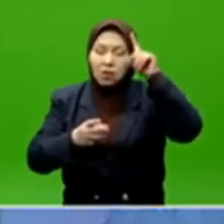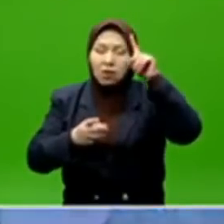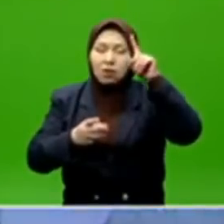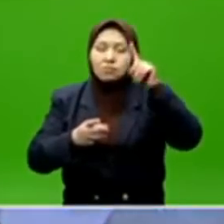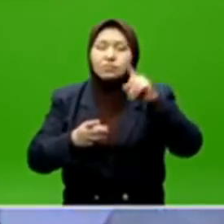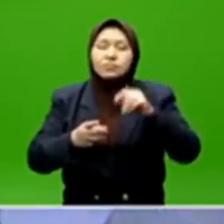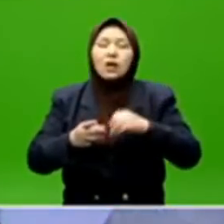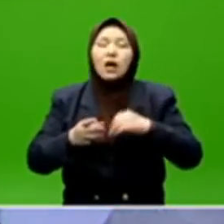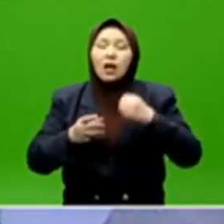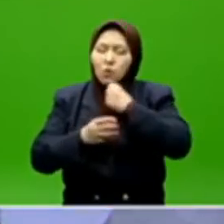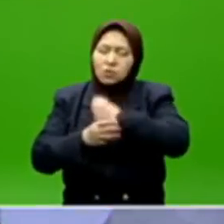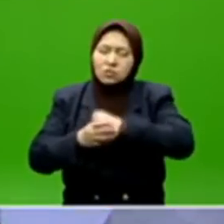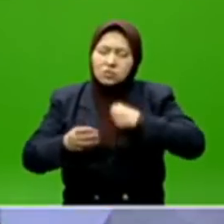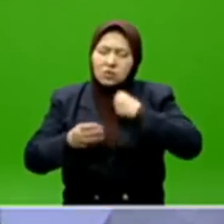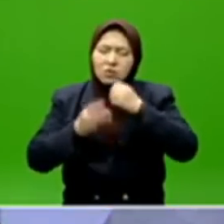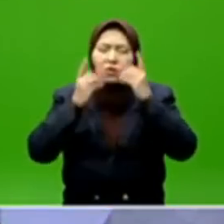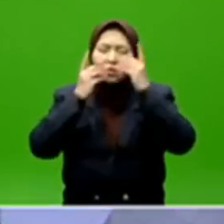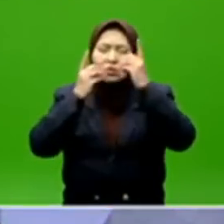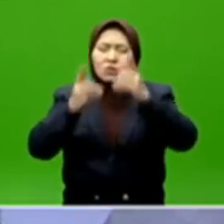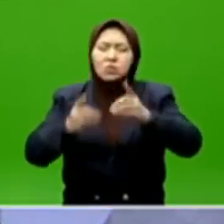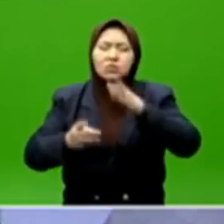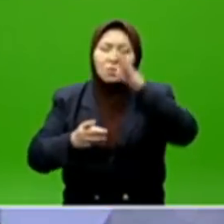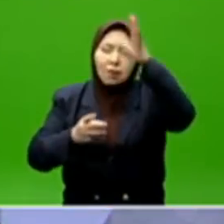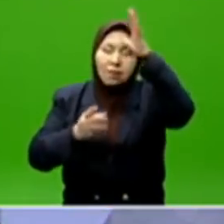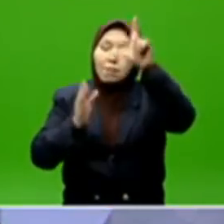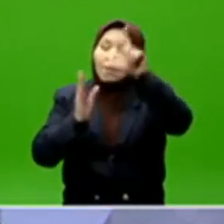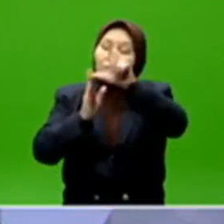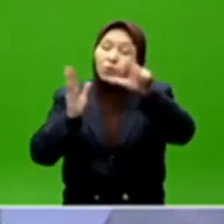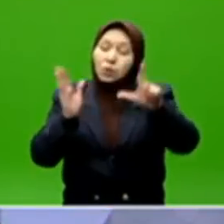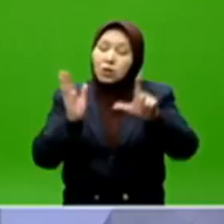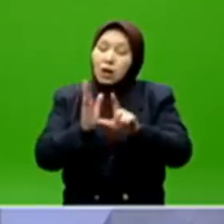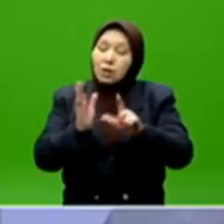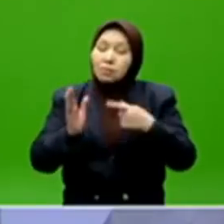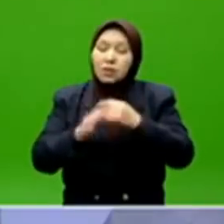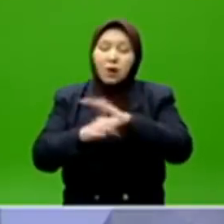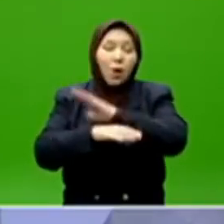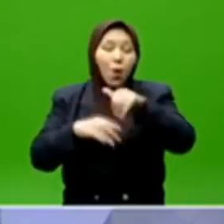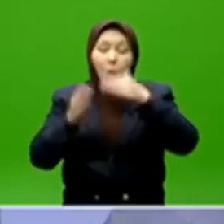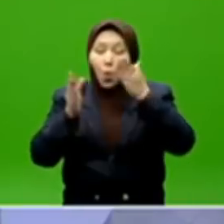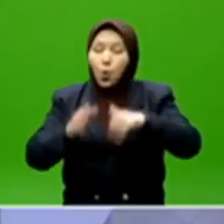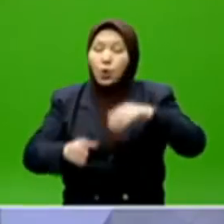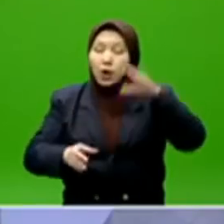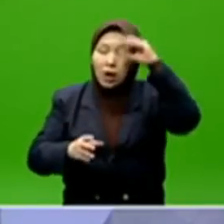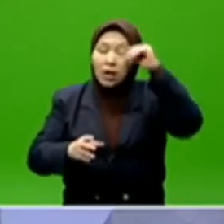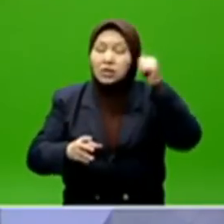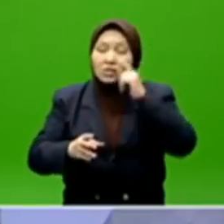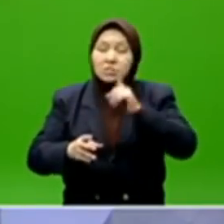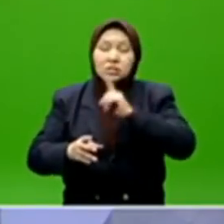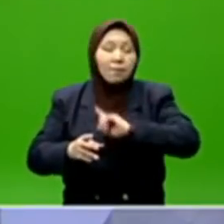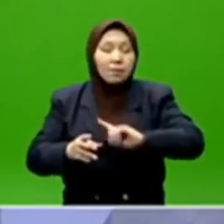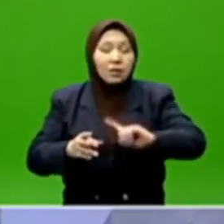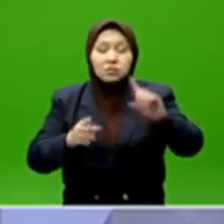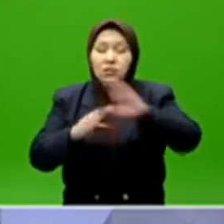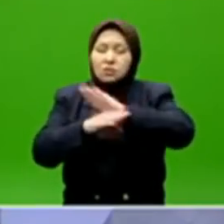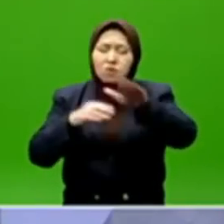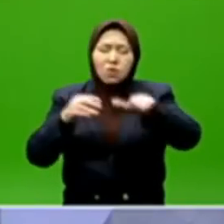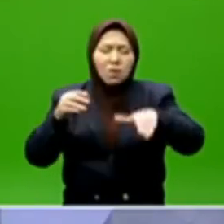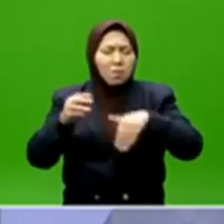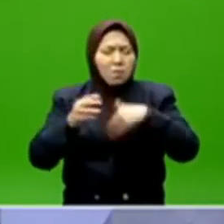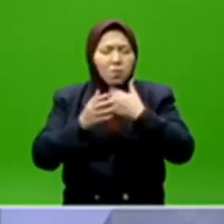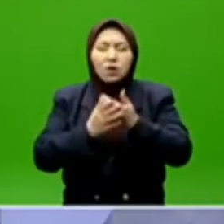ayah mertua kami, ampunkan dosa-dosanya ya Allah. Muslimin dan muslimati birahmatika ya Arhamar